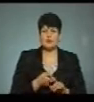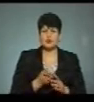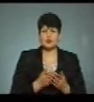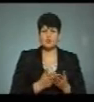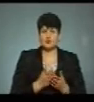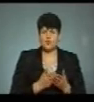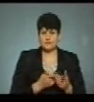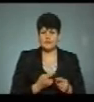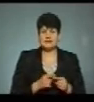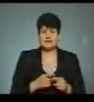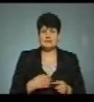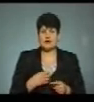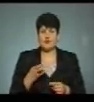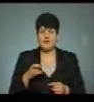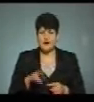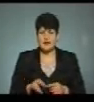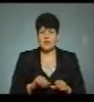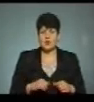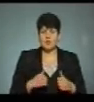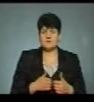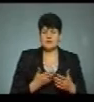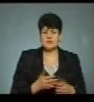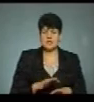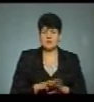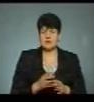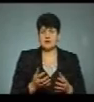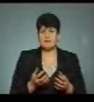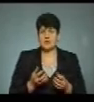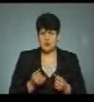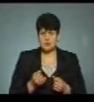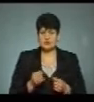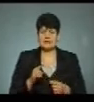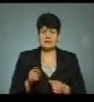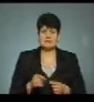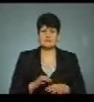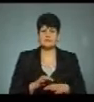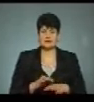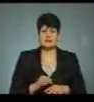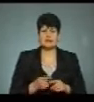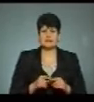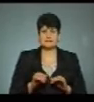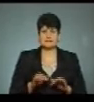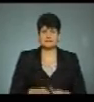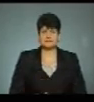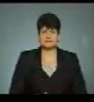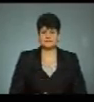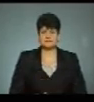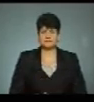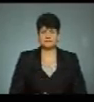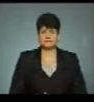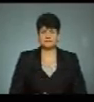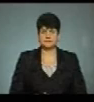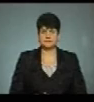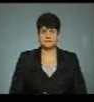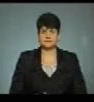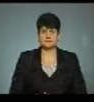кредиту. Це страхування, це комісії, які банки беруть, власне, за здійснення таких операцій. Діана Ярошенко, Андрій